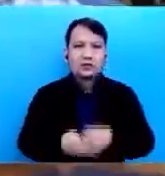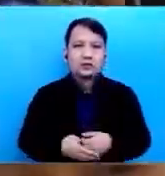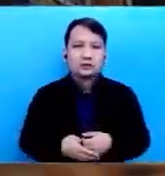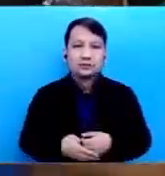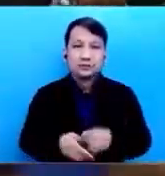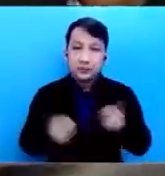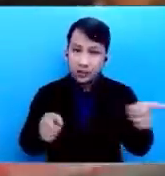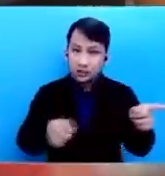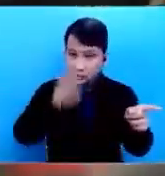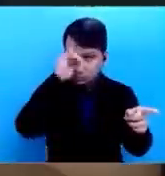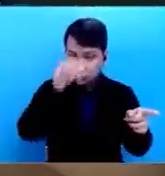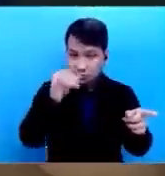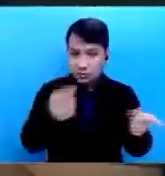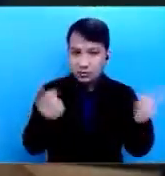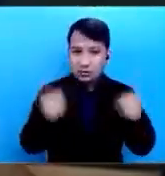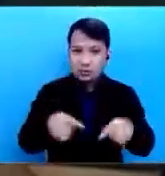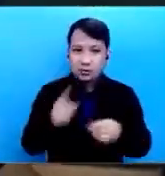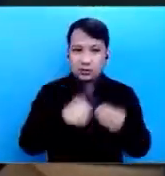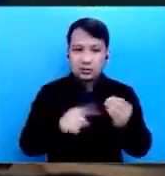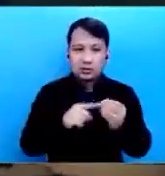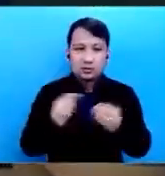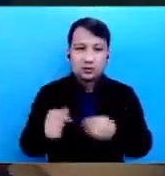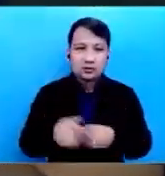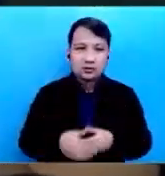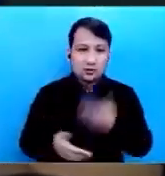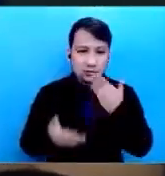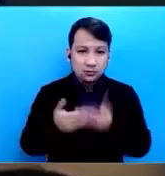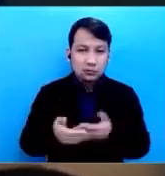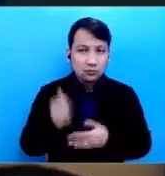Mayor Isko Moreno sa isyong yan. Good for him.